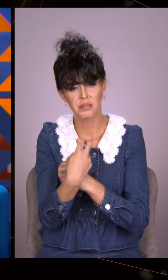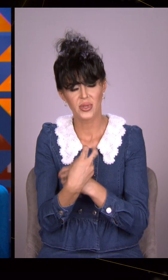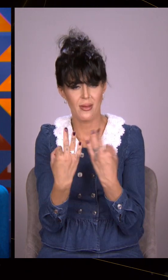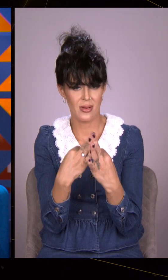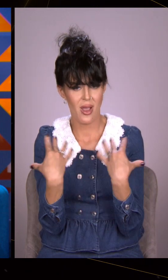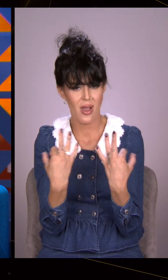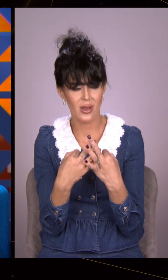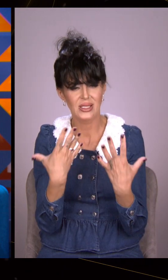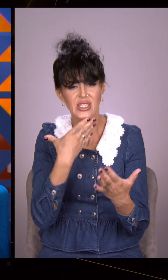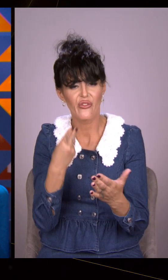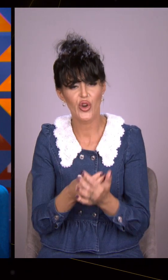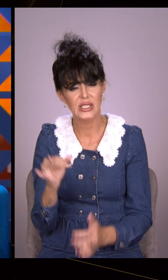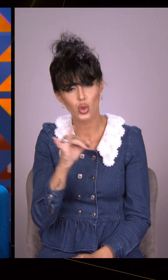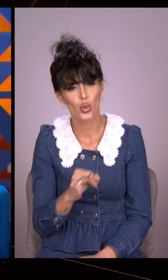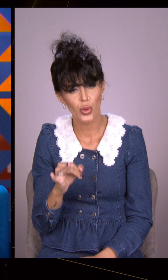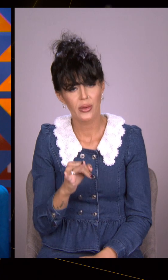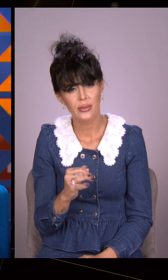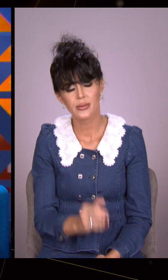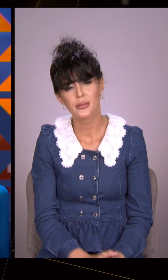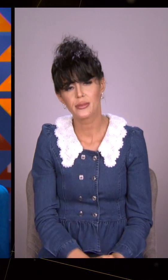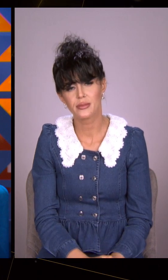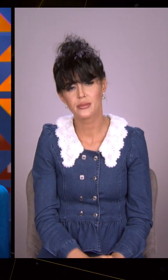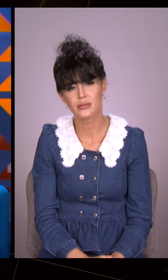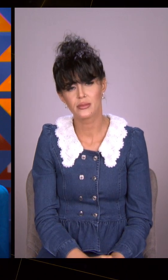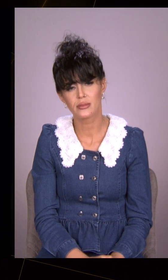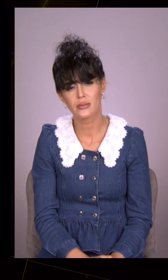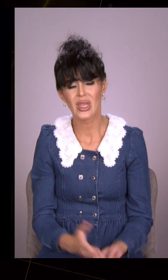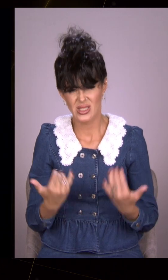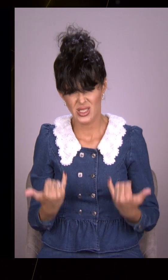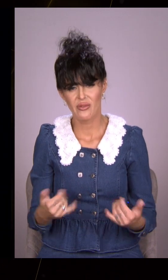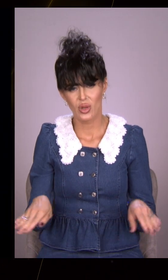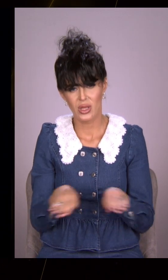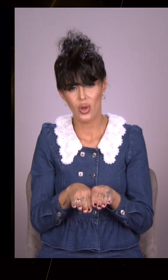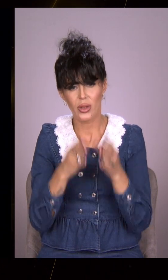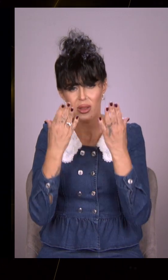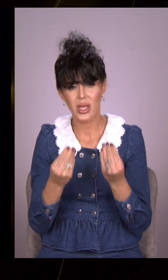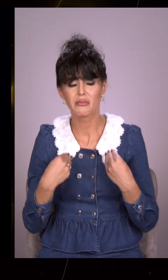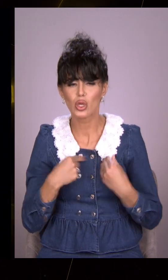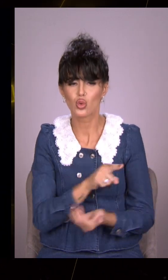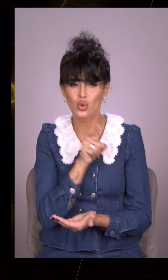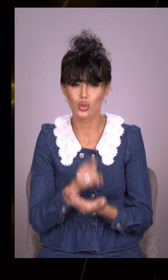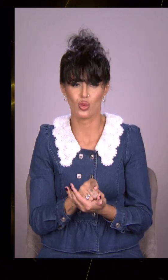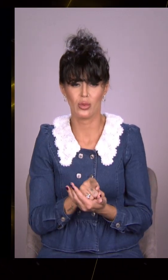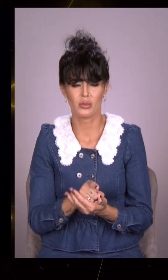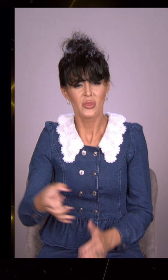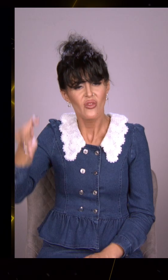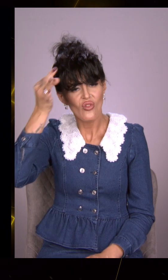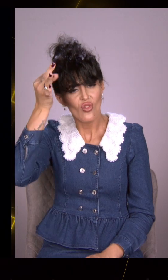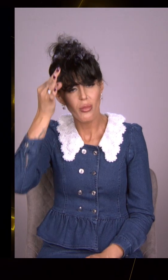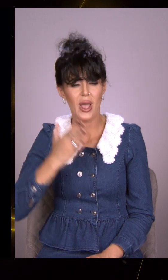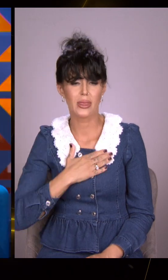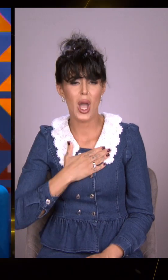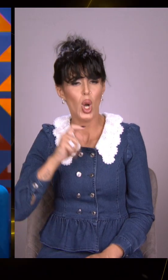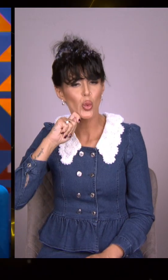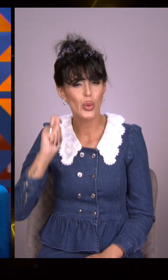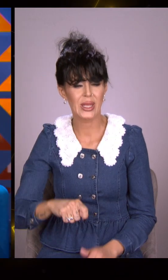і розказали все нам. Сьогодні такий день, що ми маємо згадувати наших українських